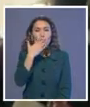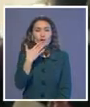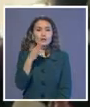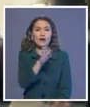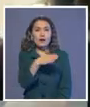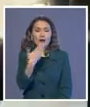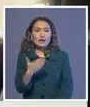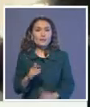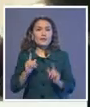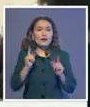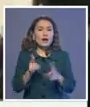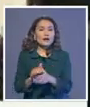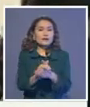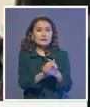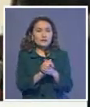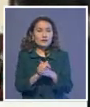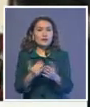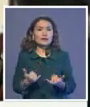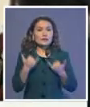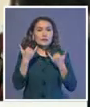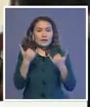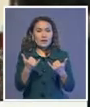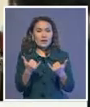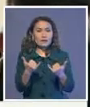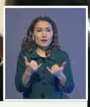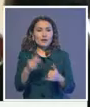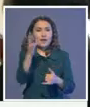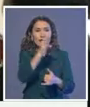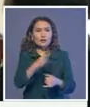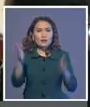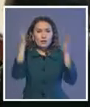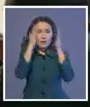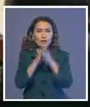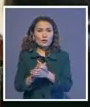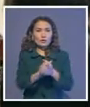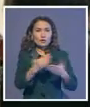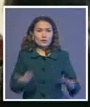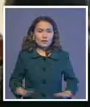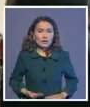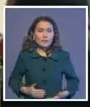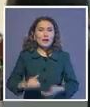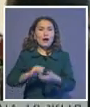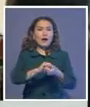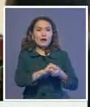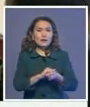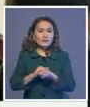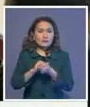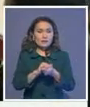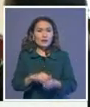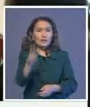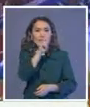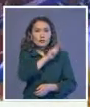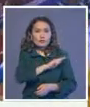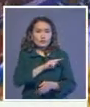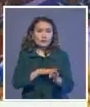ұлтаралық сыйластығымыз, осындай дінаралық жұмыстары түгелдер істелініп жатқан, ол түгелдері осы ассамблеяның